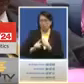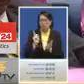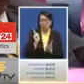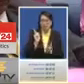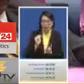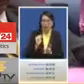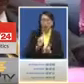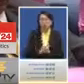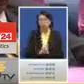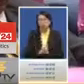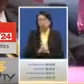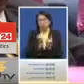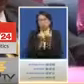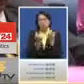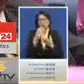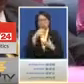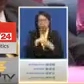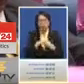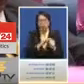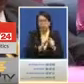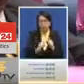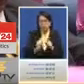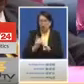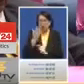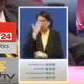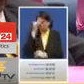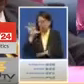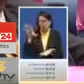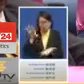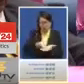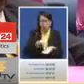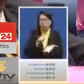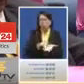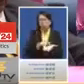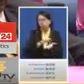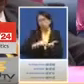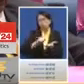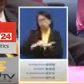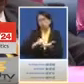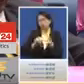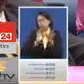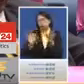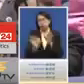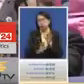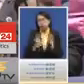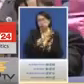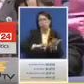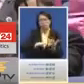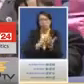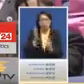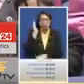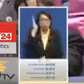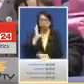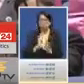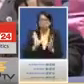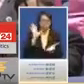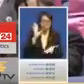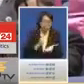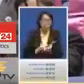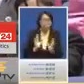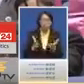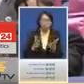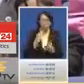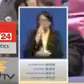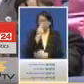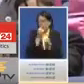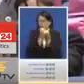ธรรมท่านทำไมไม่เอามาเขียนไว้เนี่ยไม่มีเลยในนโยบายแล้วรัฐธรรมนูญมาตรา3ท่านอ่านสิ